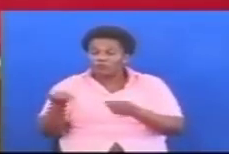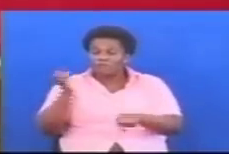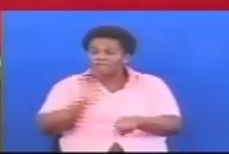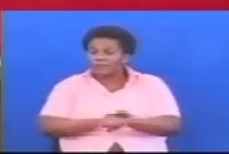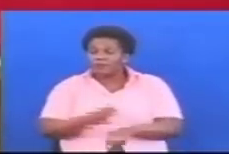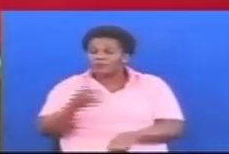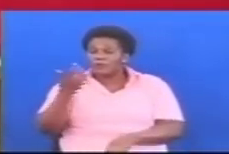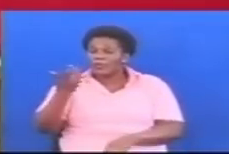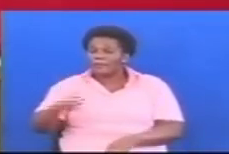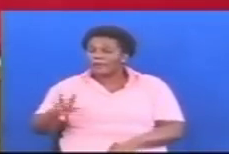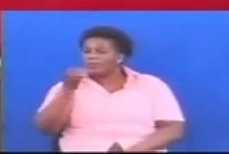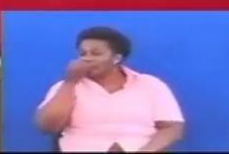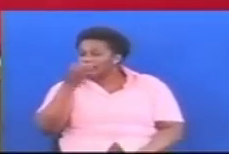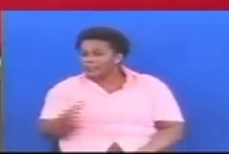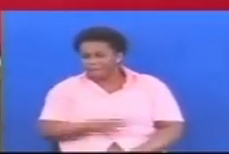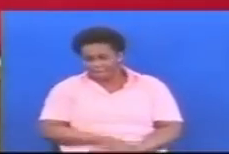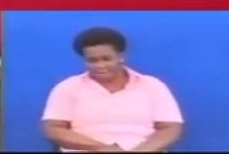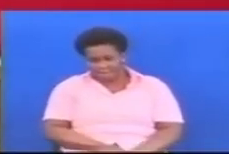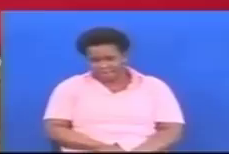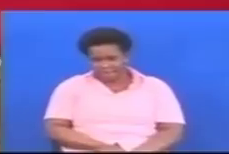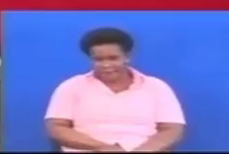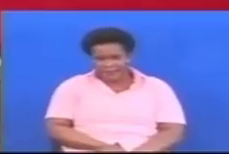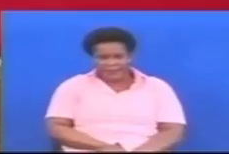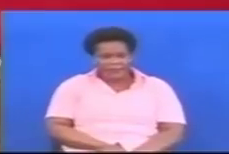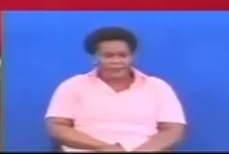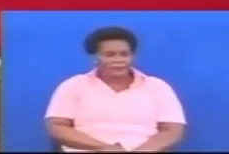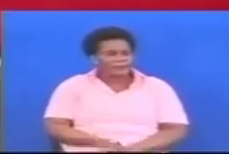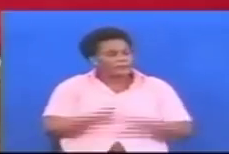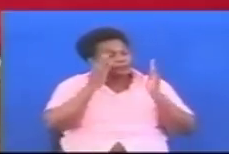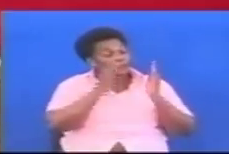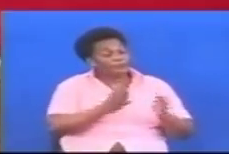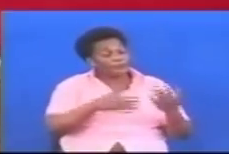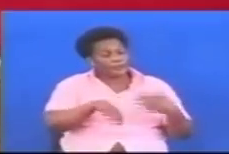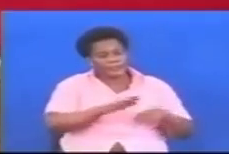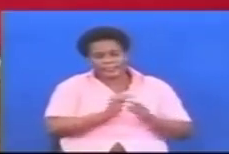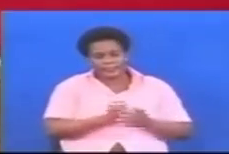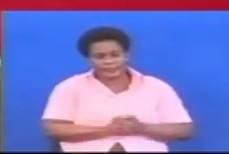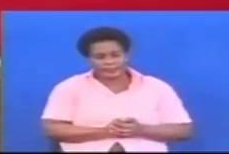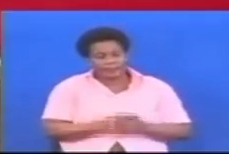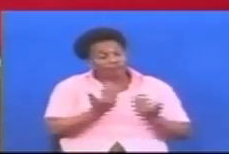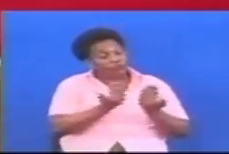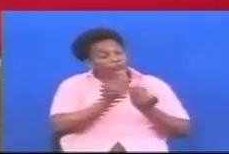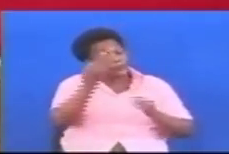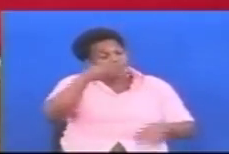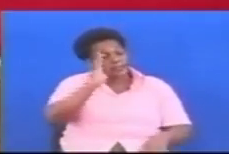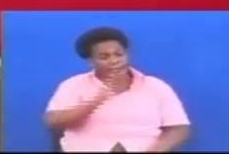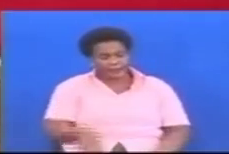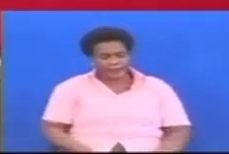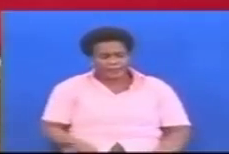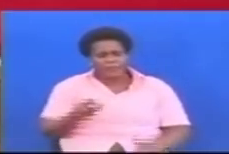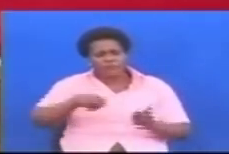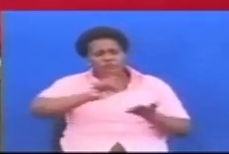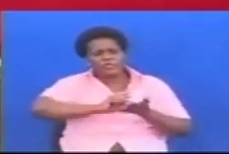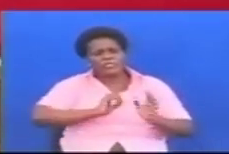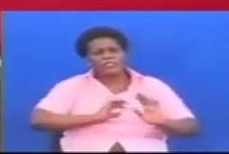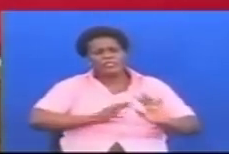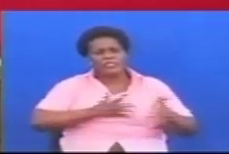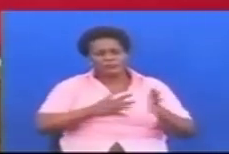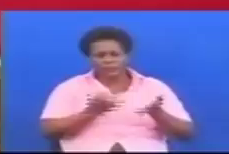makuu ya mikoa nchini. Mheshimiwa Mwenyekiti, kamati inashauri serikali kuongeza kasi ya